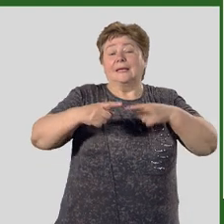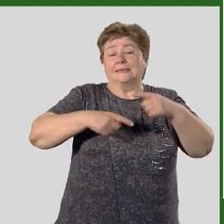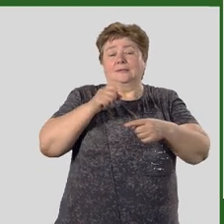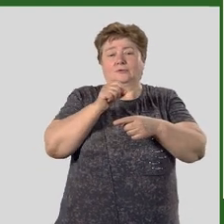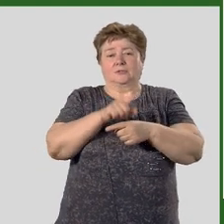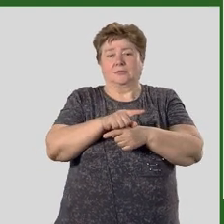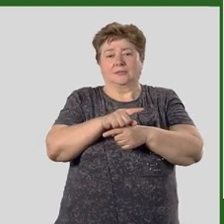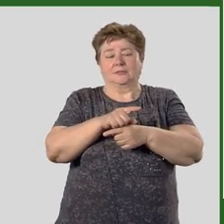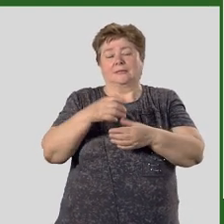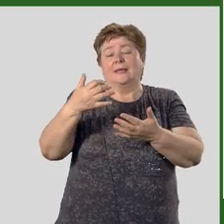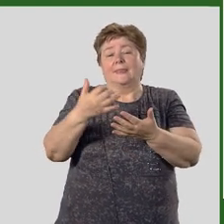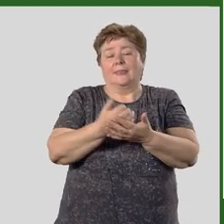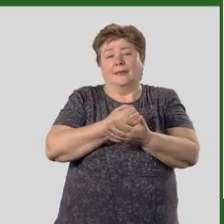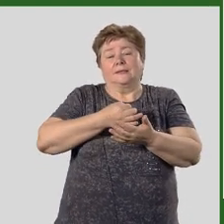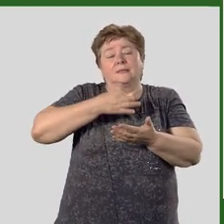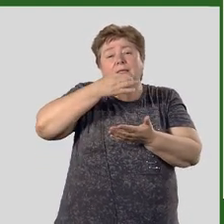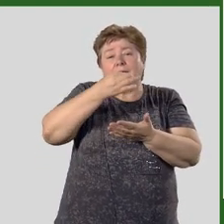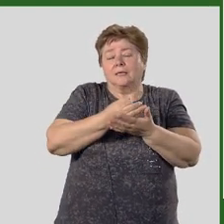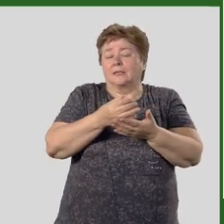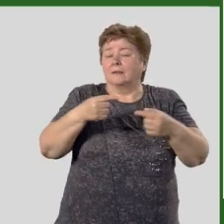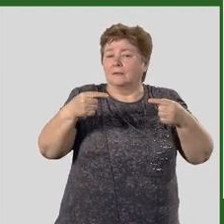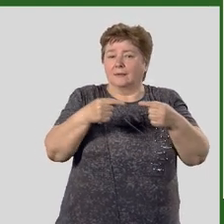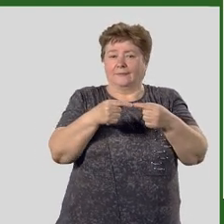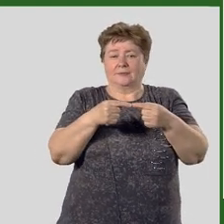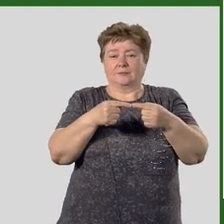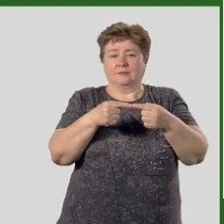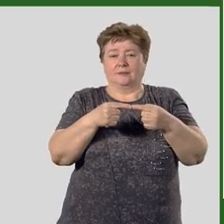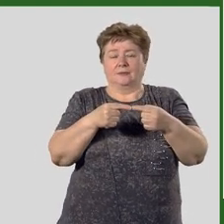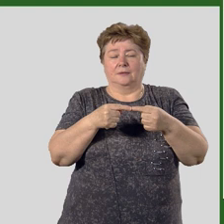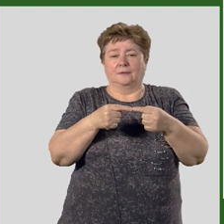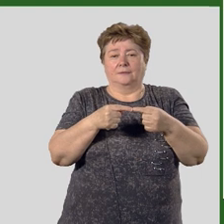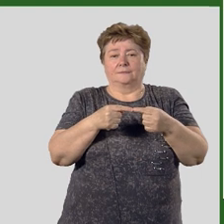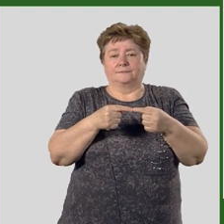Следующее задание. Найдите соответствие.